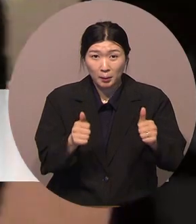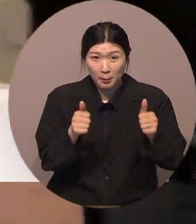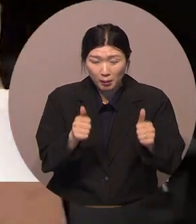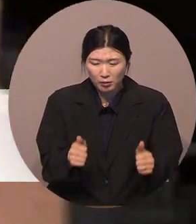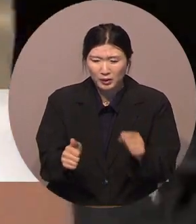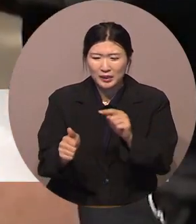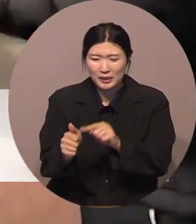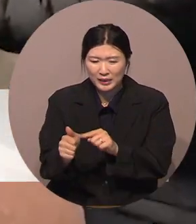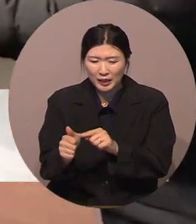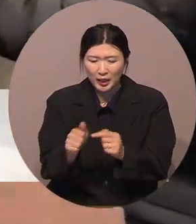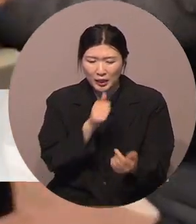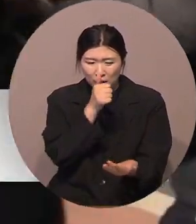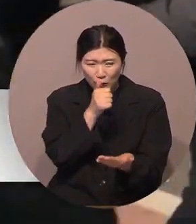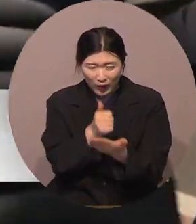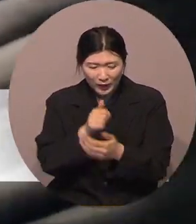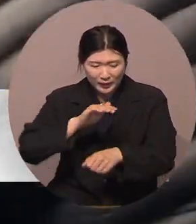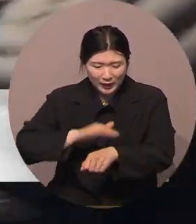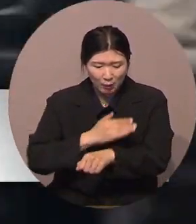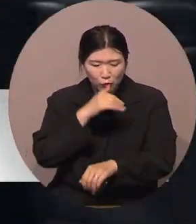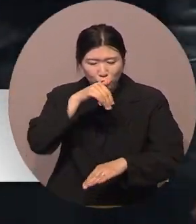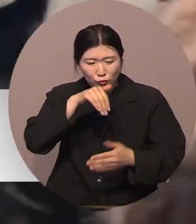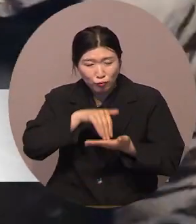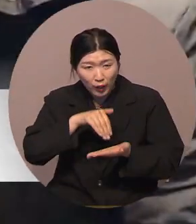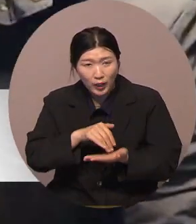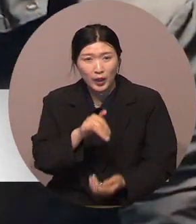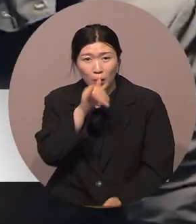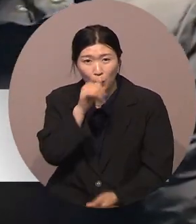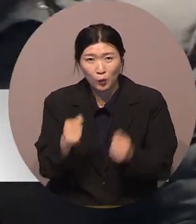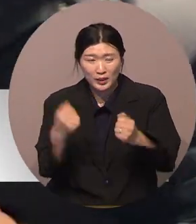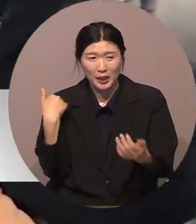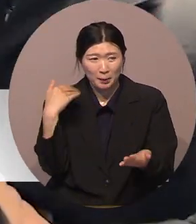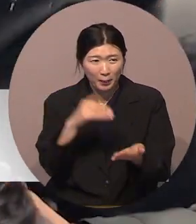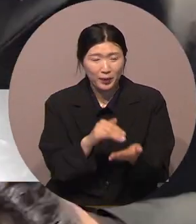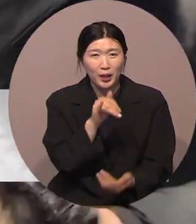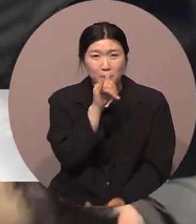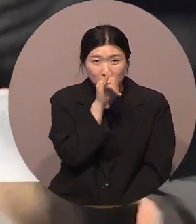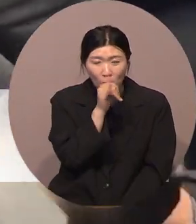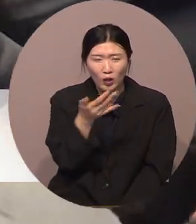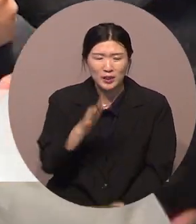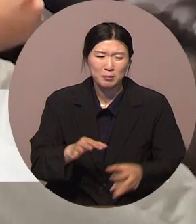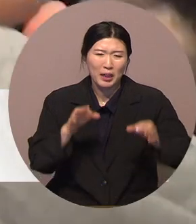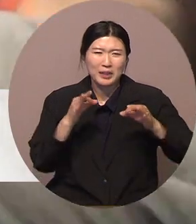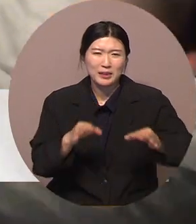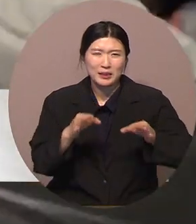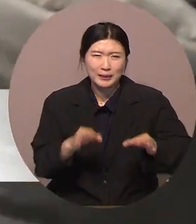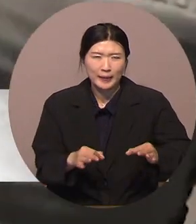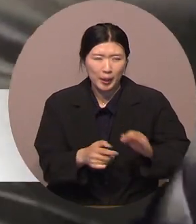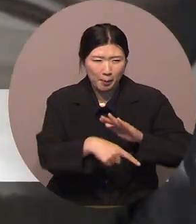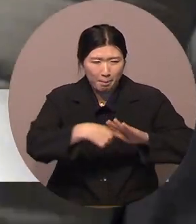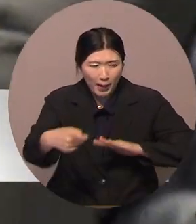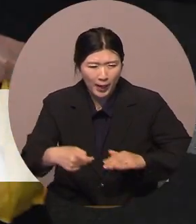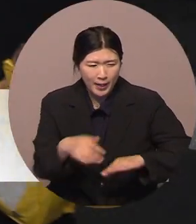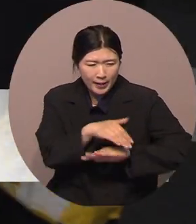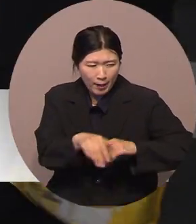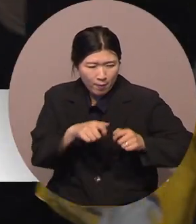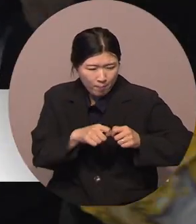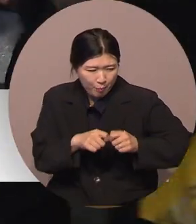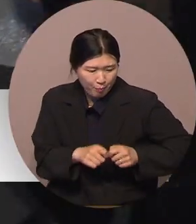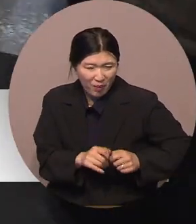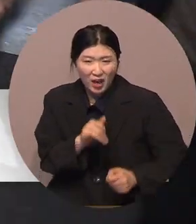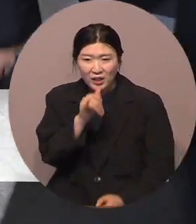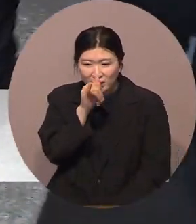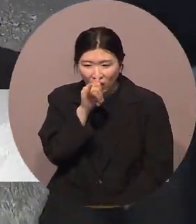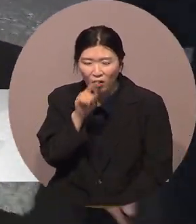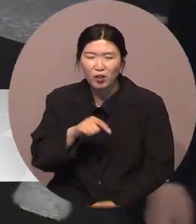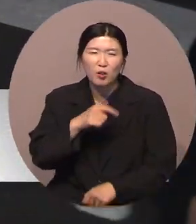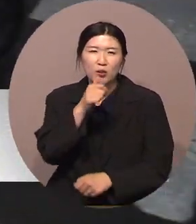피고인이 범행을 반성하고 피해액과 차량을 반했지만 금융 기관을 상대로 특수강도 범행을 계획적으로